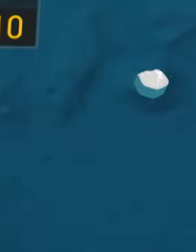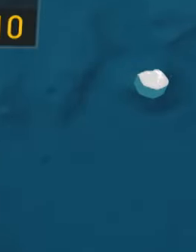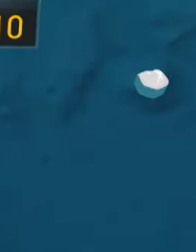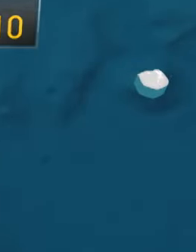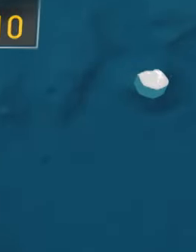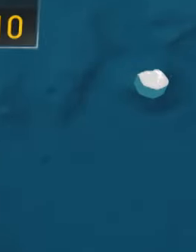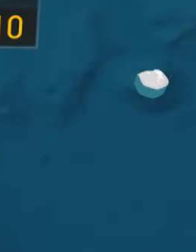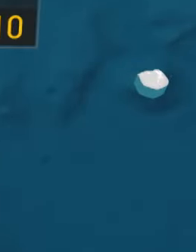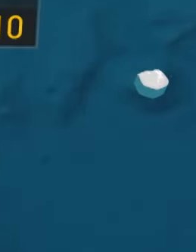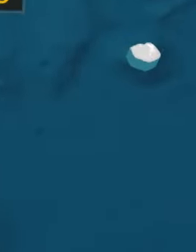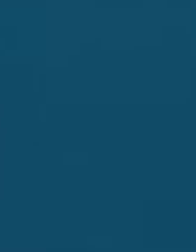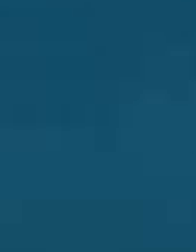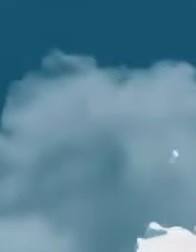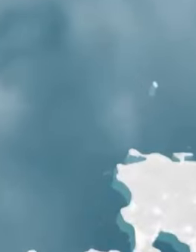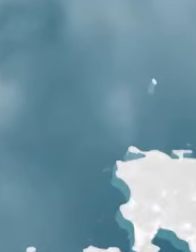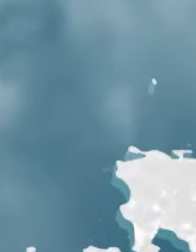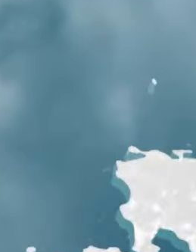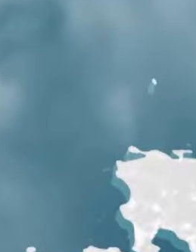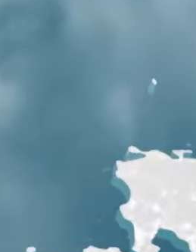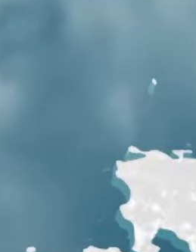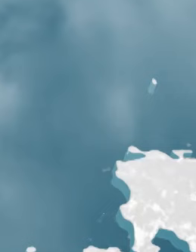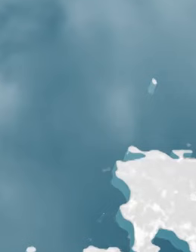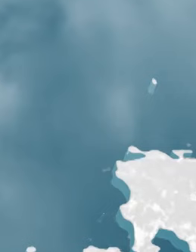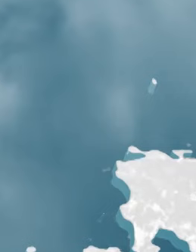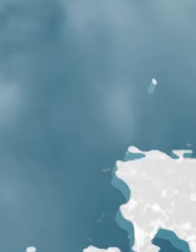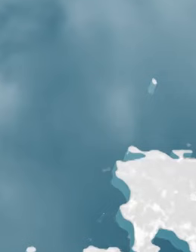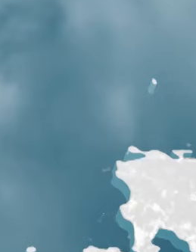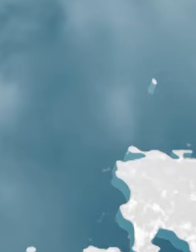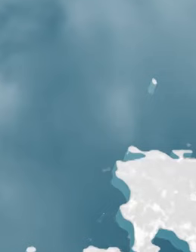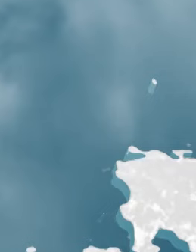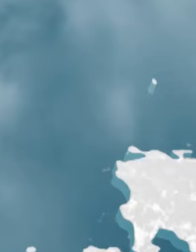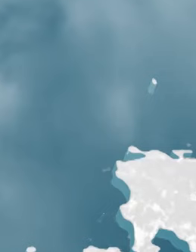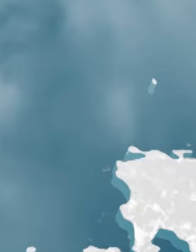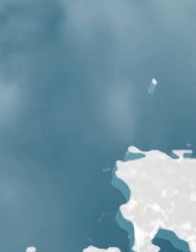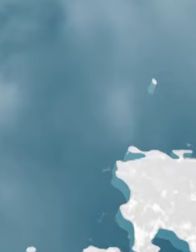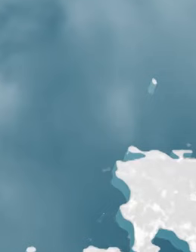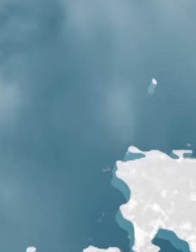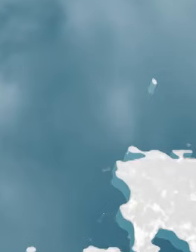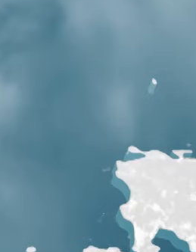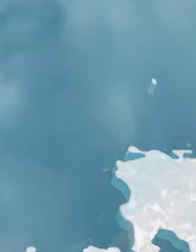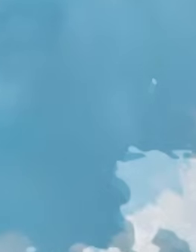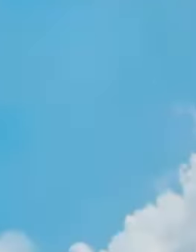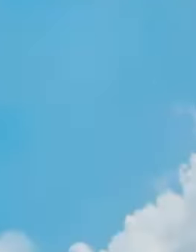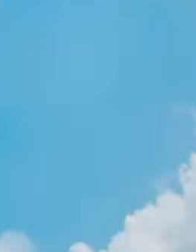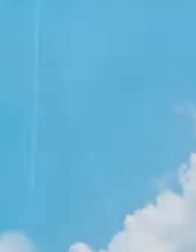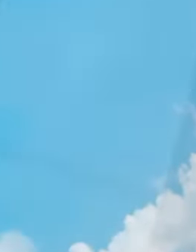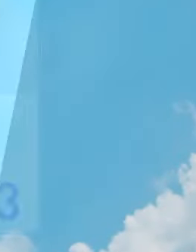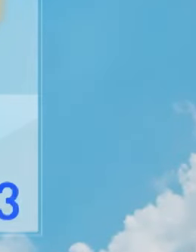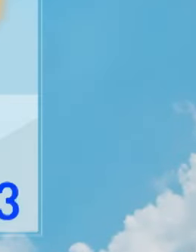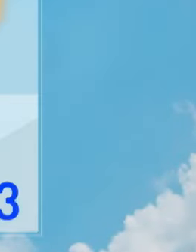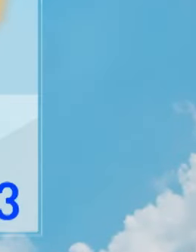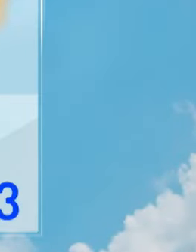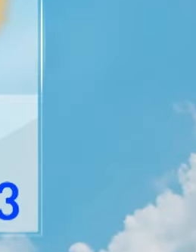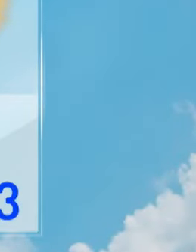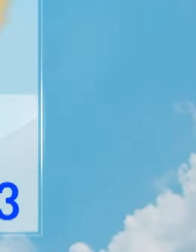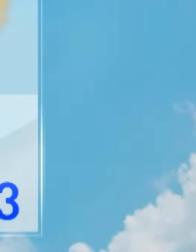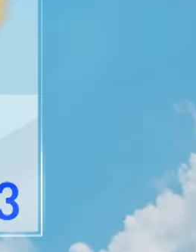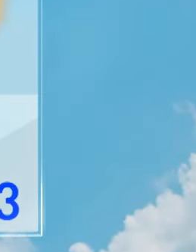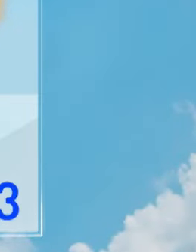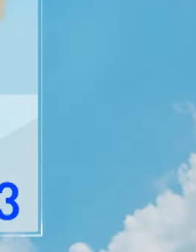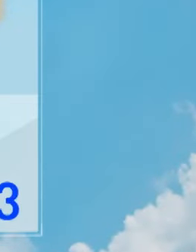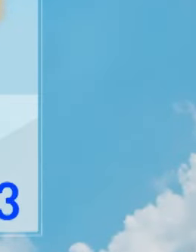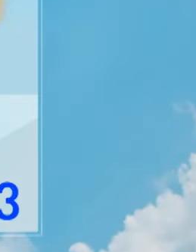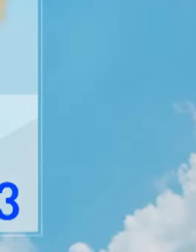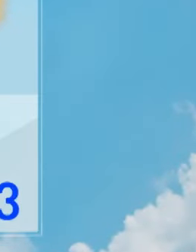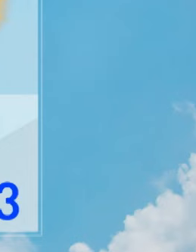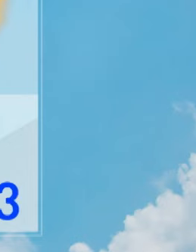아침 최저 기온은 영하 1도에서 9도, 낮 최고 기온은 10도에서 17도가 되겠습니다. 주간 날씨